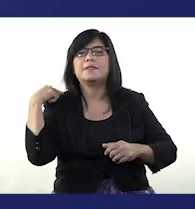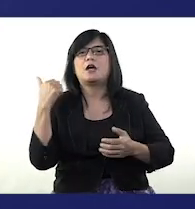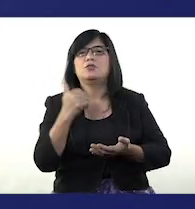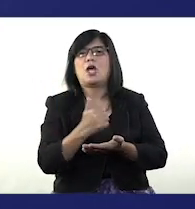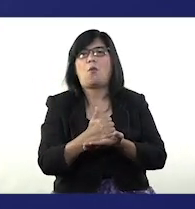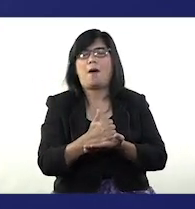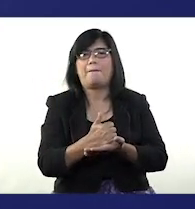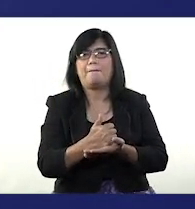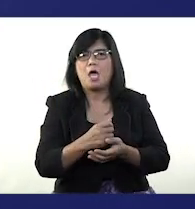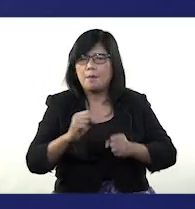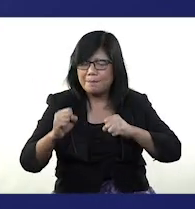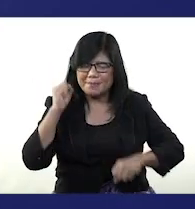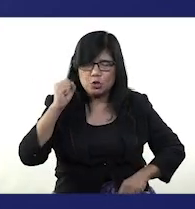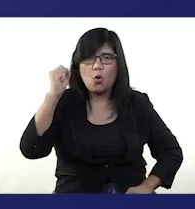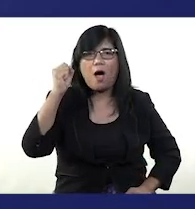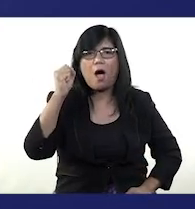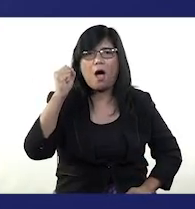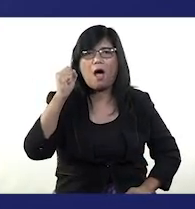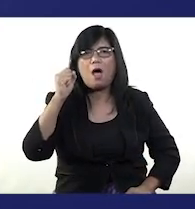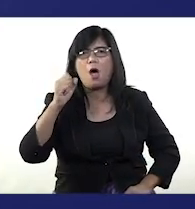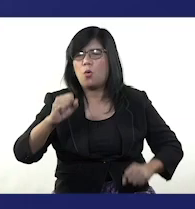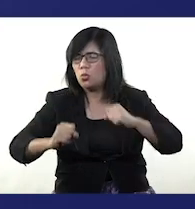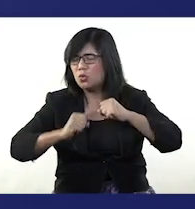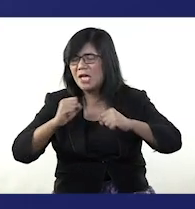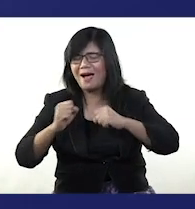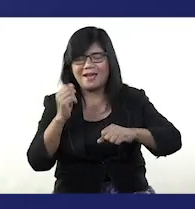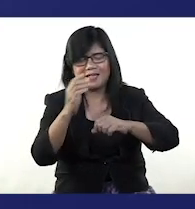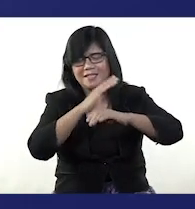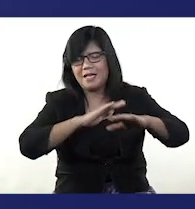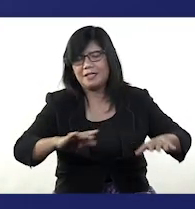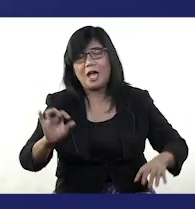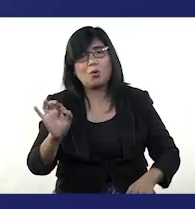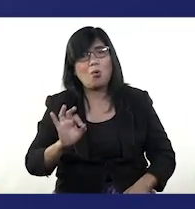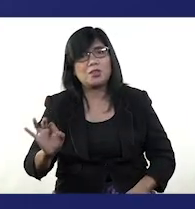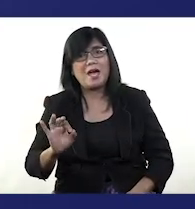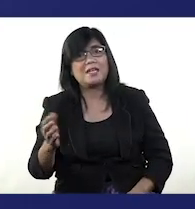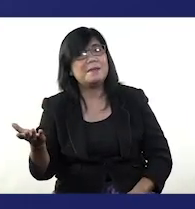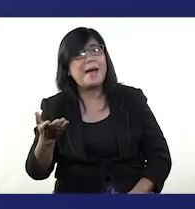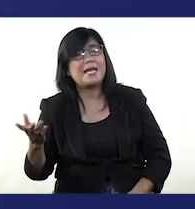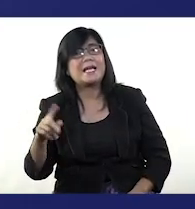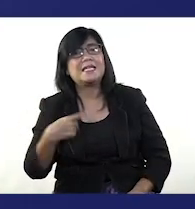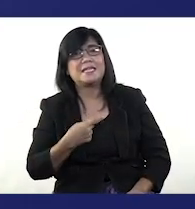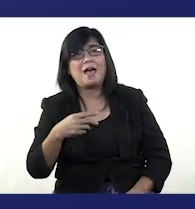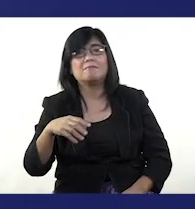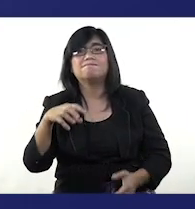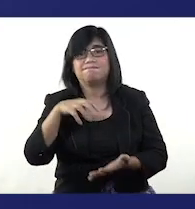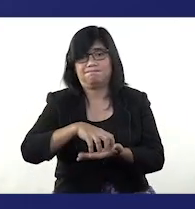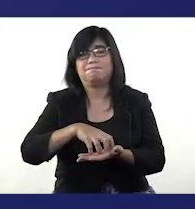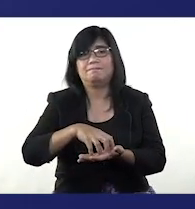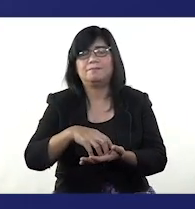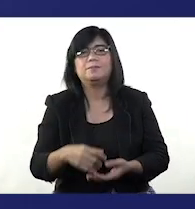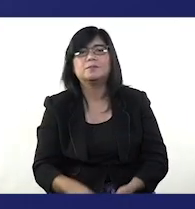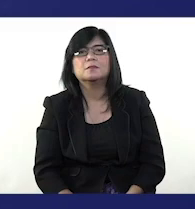Ayo kita berjumpa Ayo kita mengusahakan kesejahteraan kota dimana kita tinggal Hai yang kedua